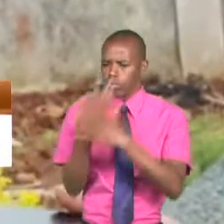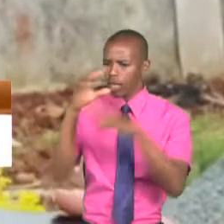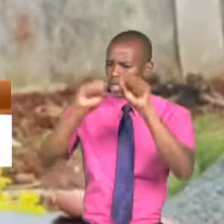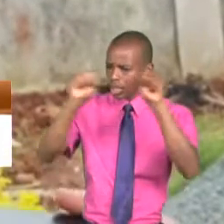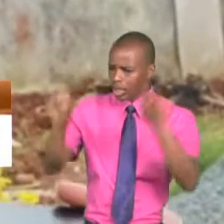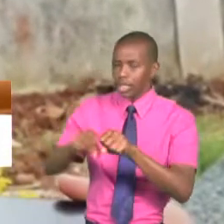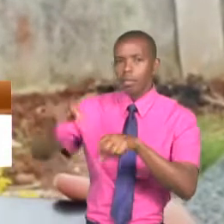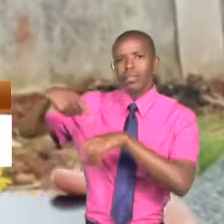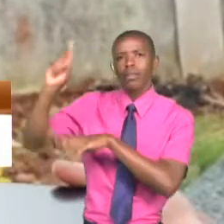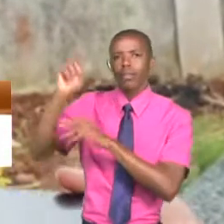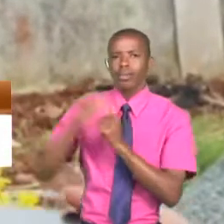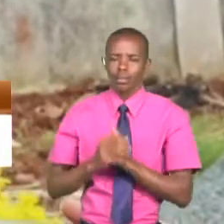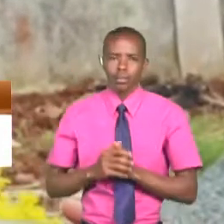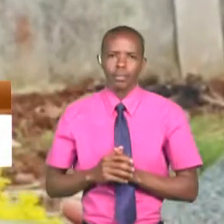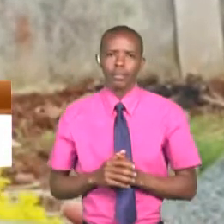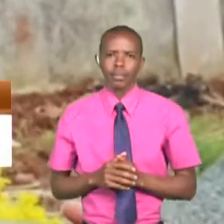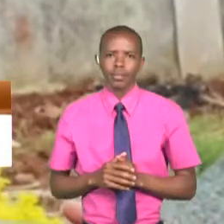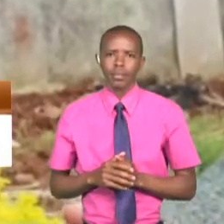himself.